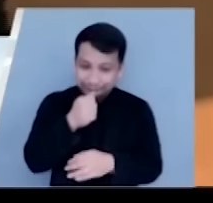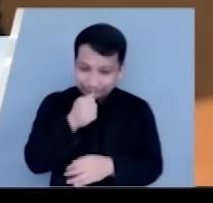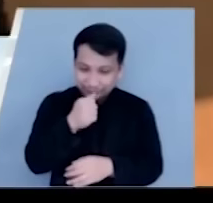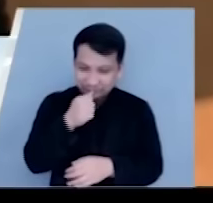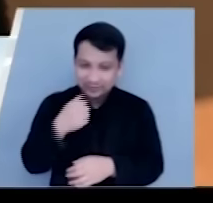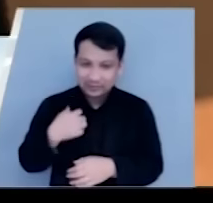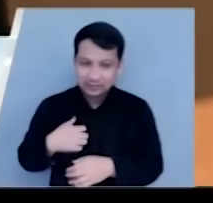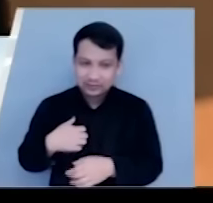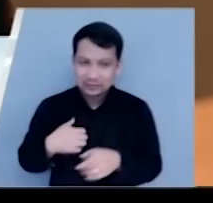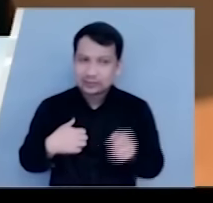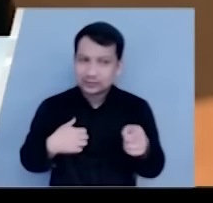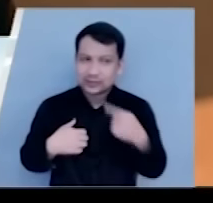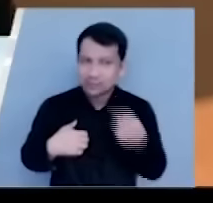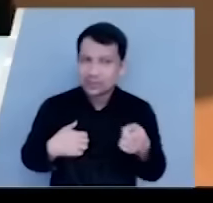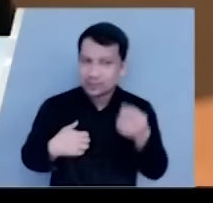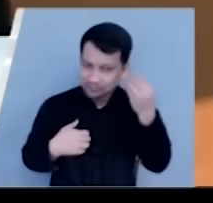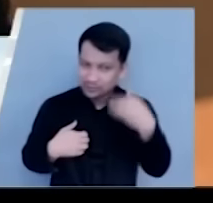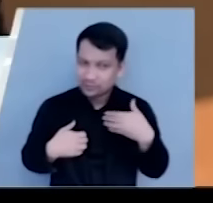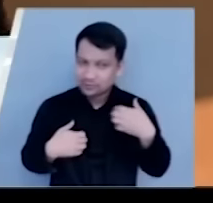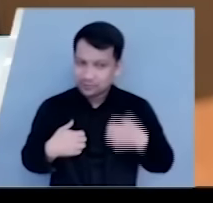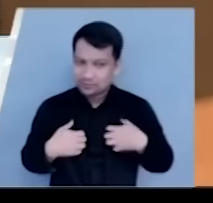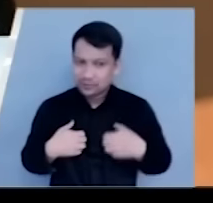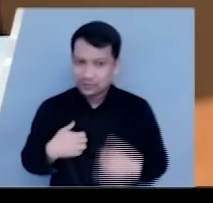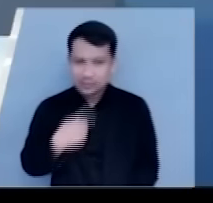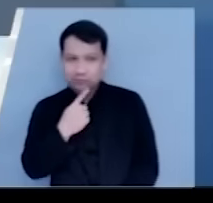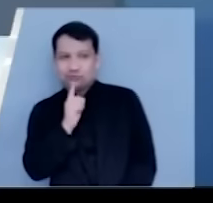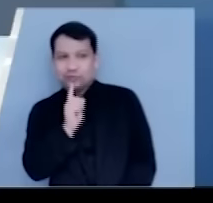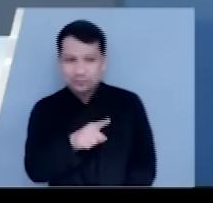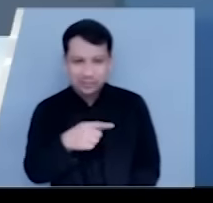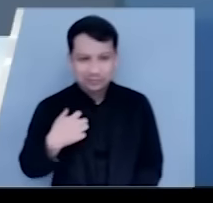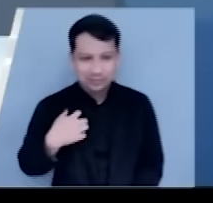ako. Pero hindi ko sinasabi sa kanya na gusto din kita.